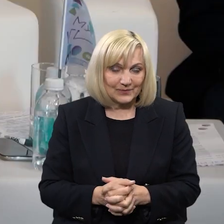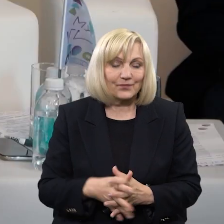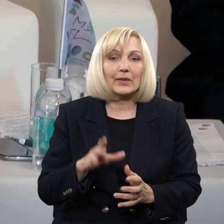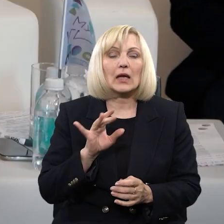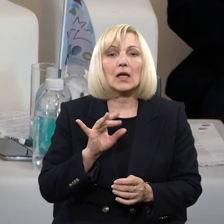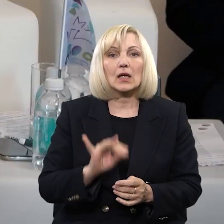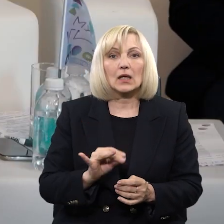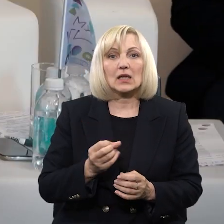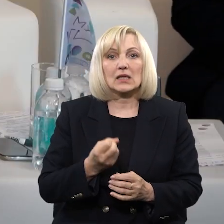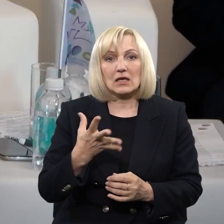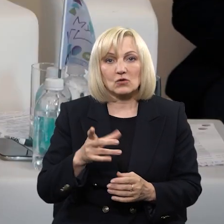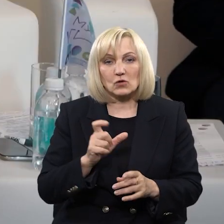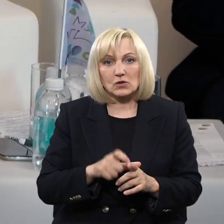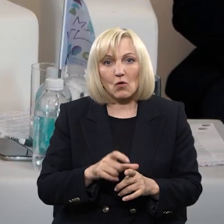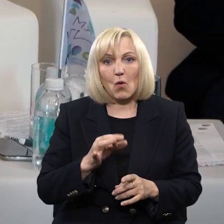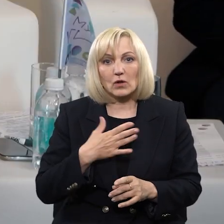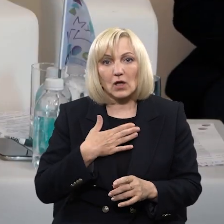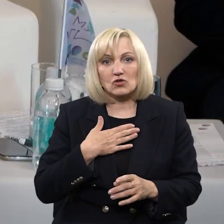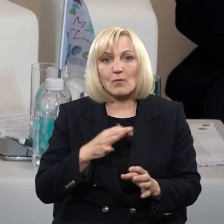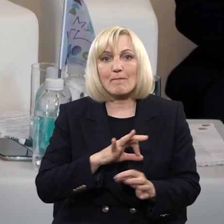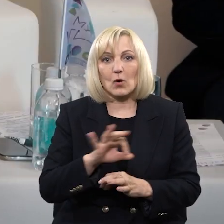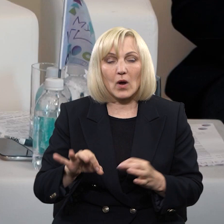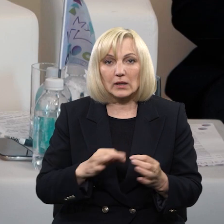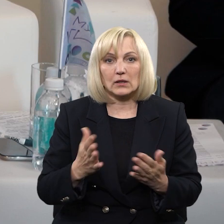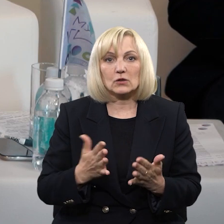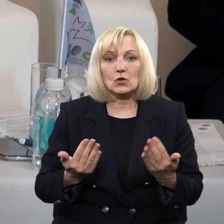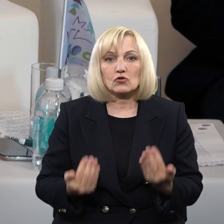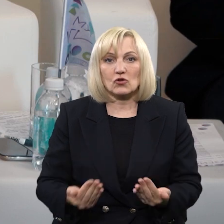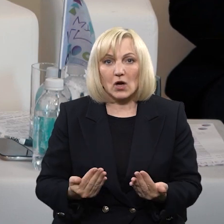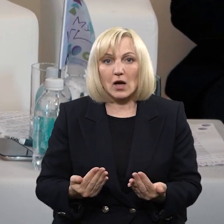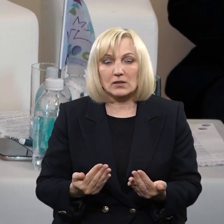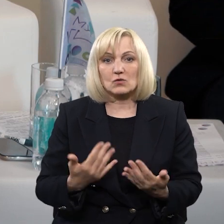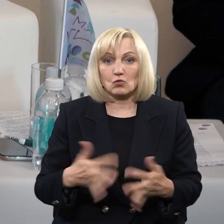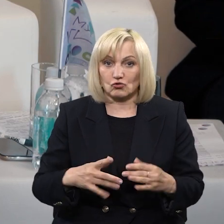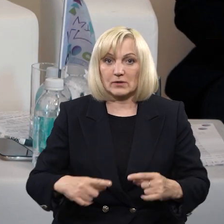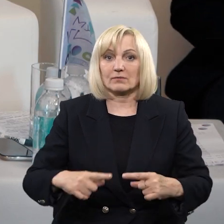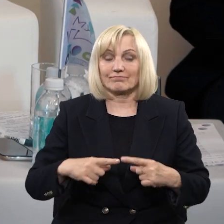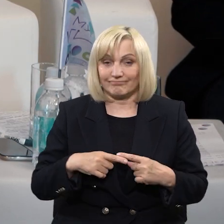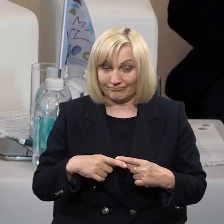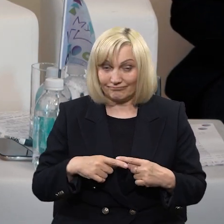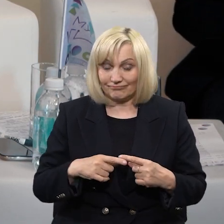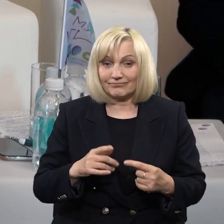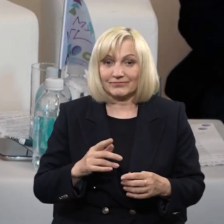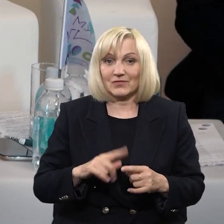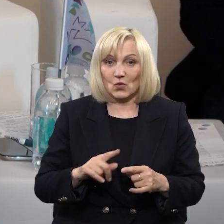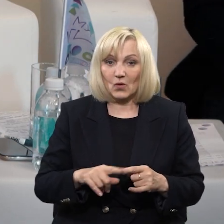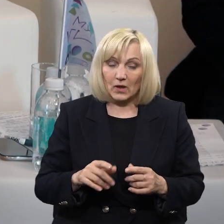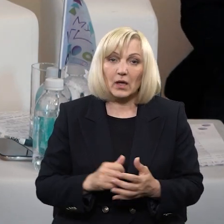и несколько слов о нашем проекте который сейчас подбирается к своему экватору